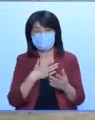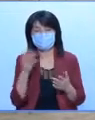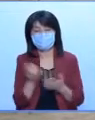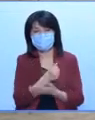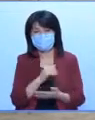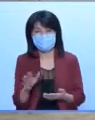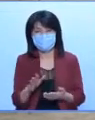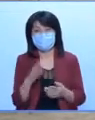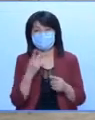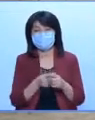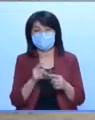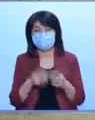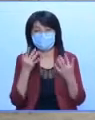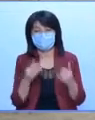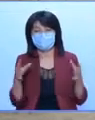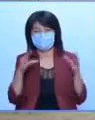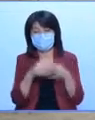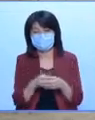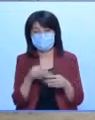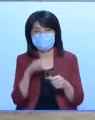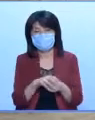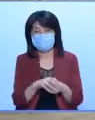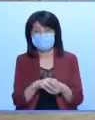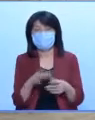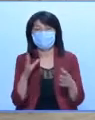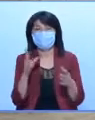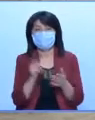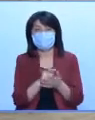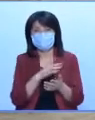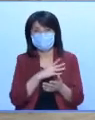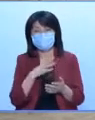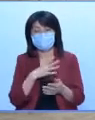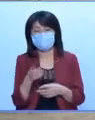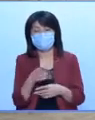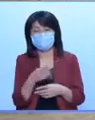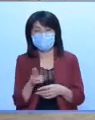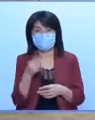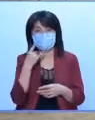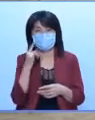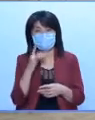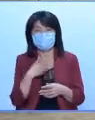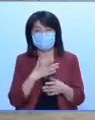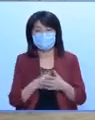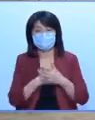особенно сплоченными и не поддаваться панике. Я, как руководитель клуба «Добряков Павлодар», хочу сказать, что мы поддерживаем